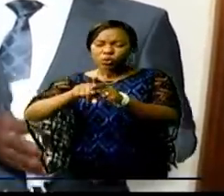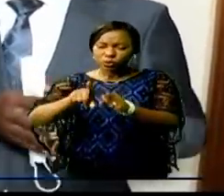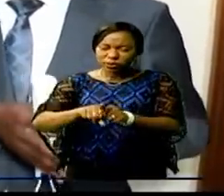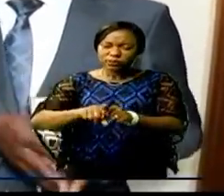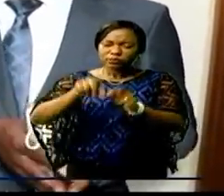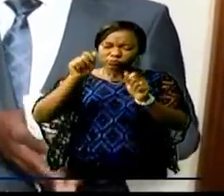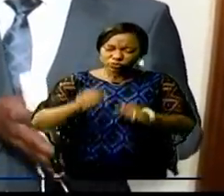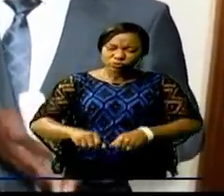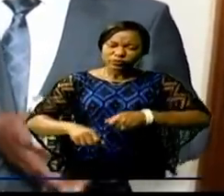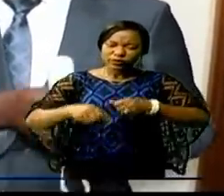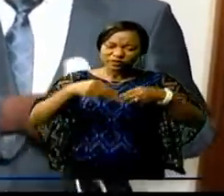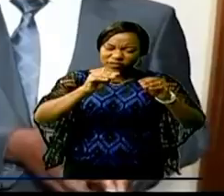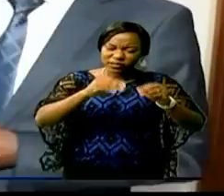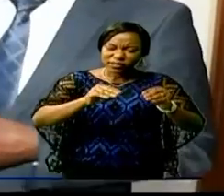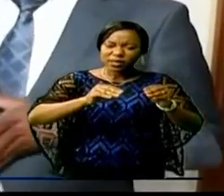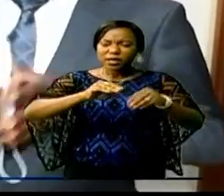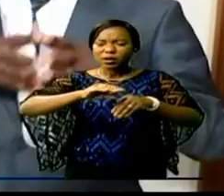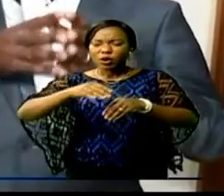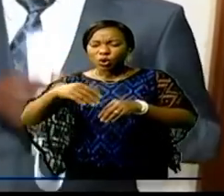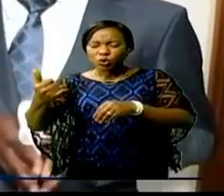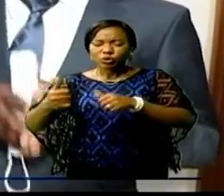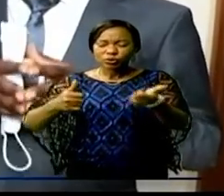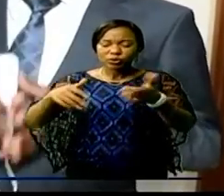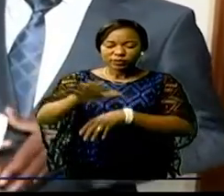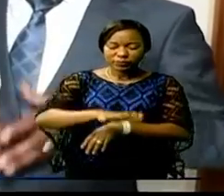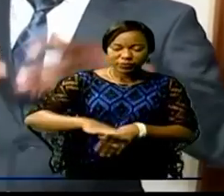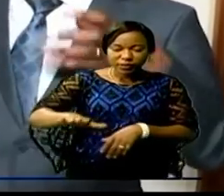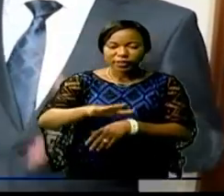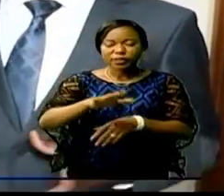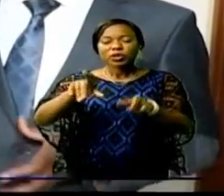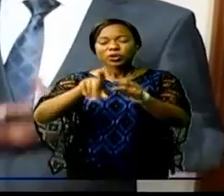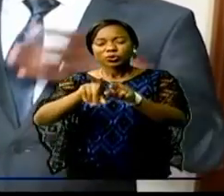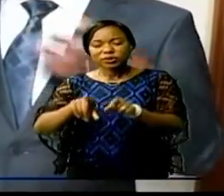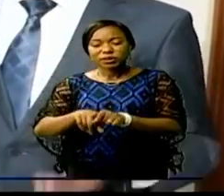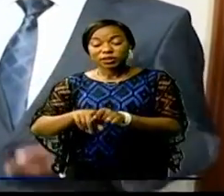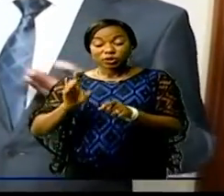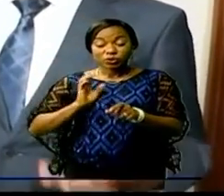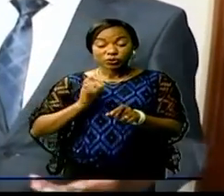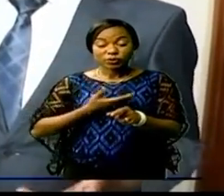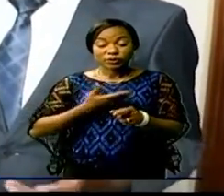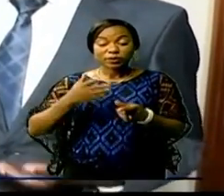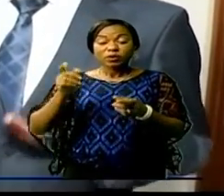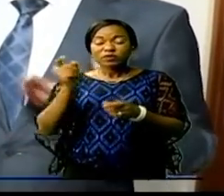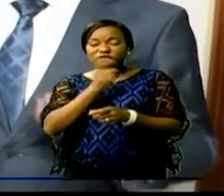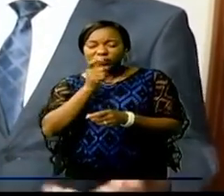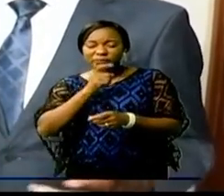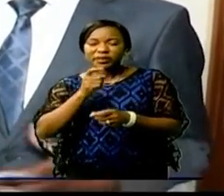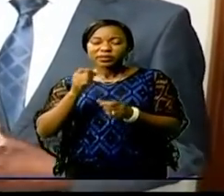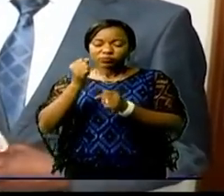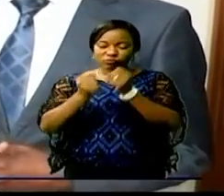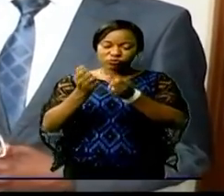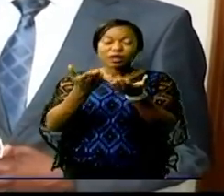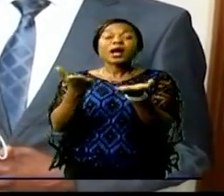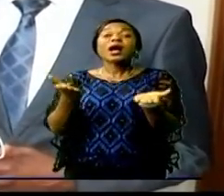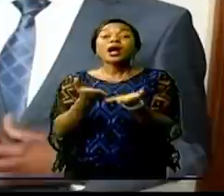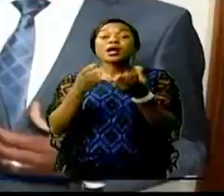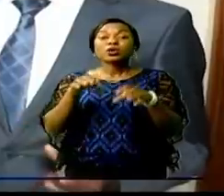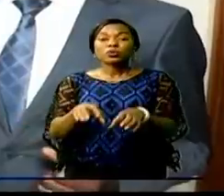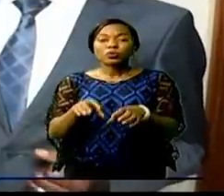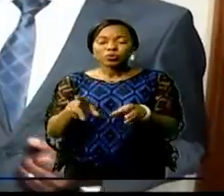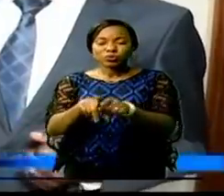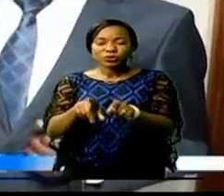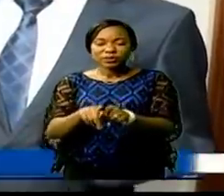effectivement des intrants auprès d'elles. Les entreprises congolaises vont également être des acteurs dans la fabrication de ces précurseurs de batteries